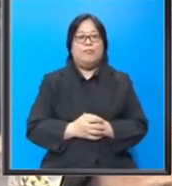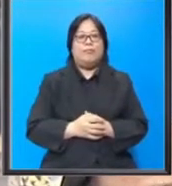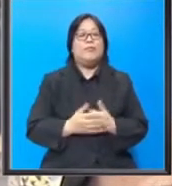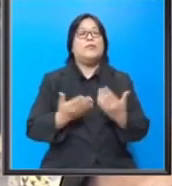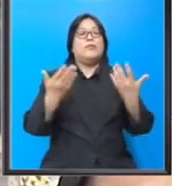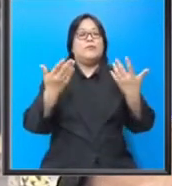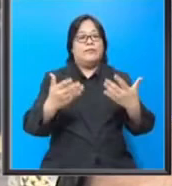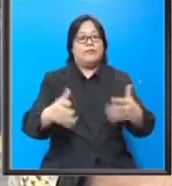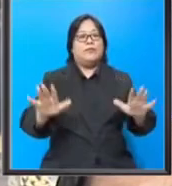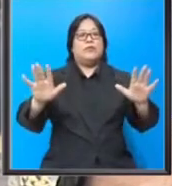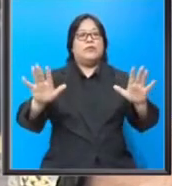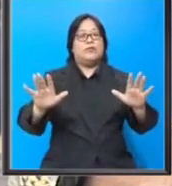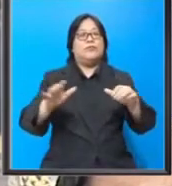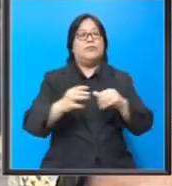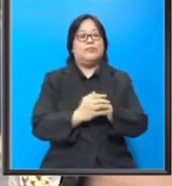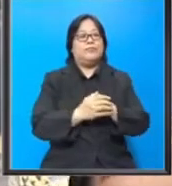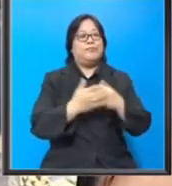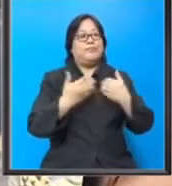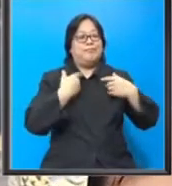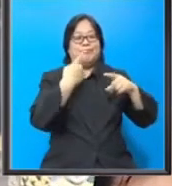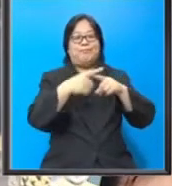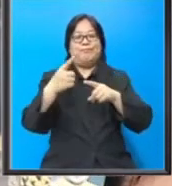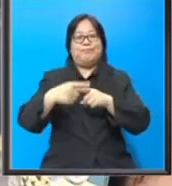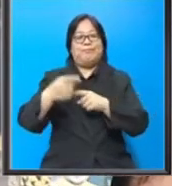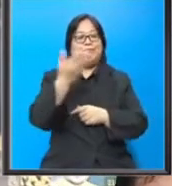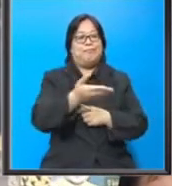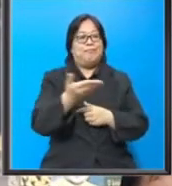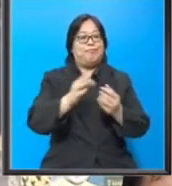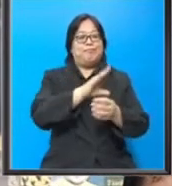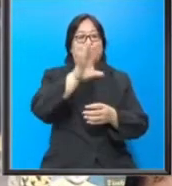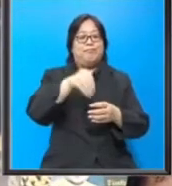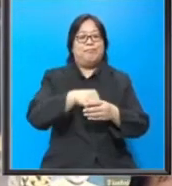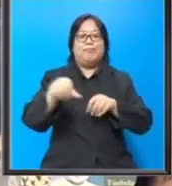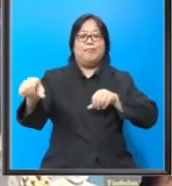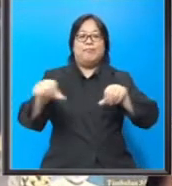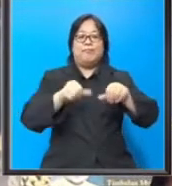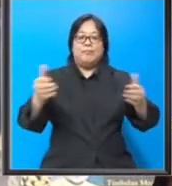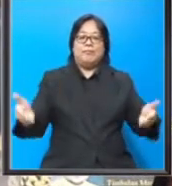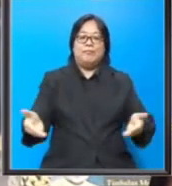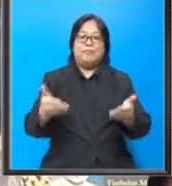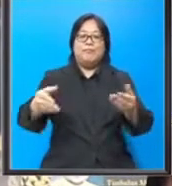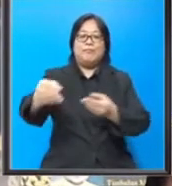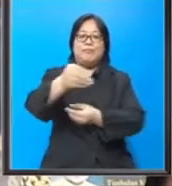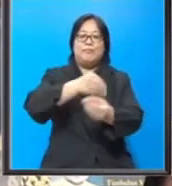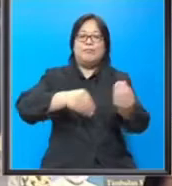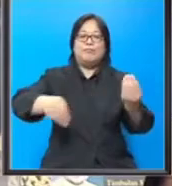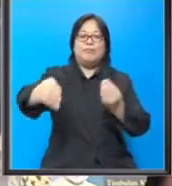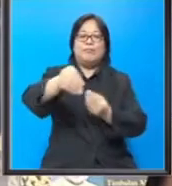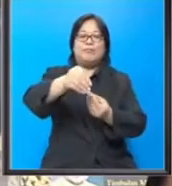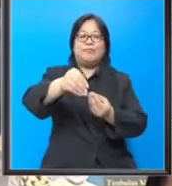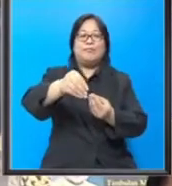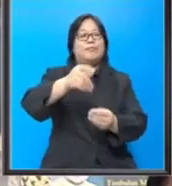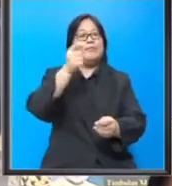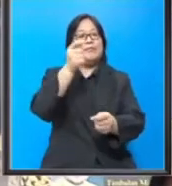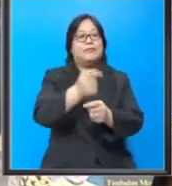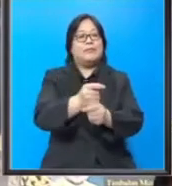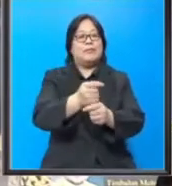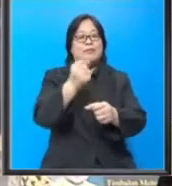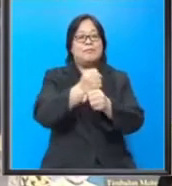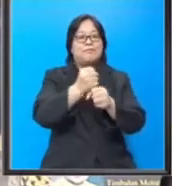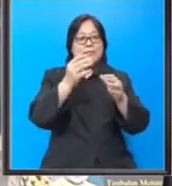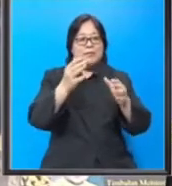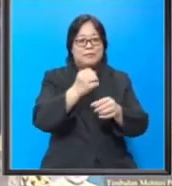telah menjalankan bahwa perkara termasuk at PT dalam menjalanakan Hai untuk mengekalkan